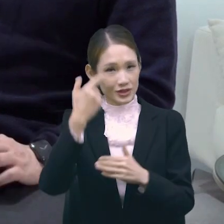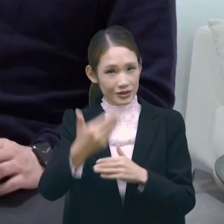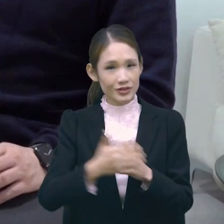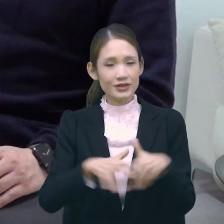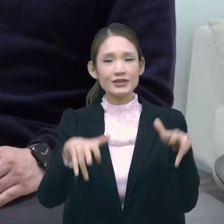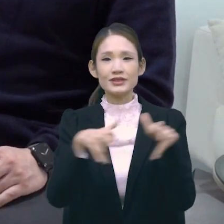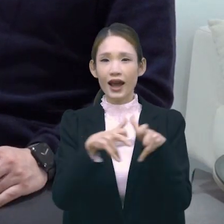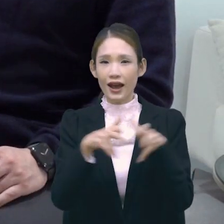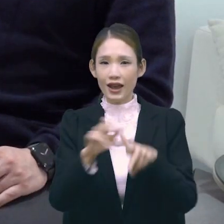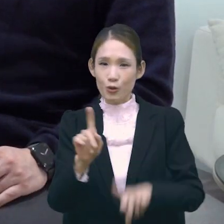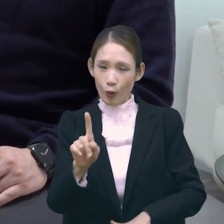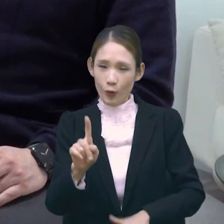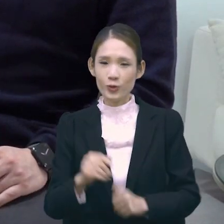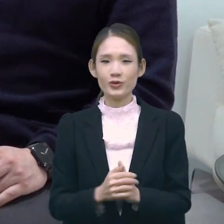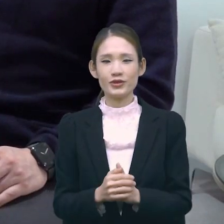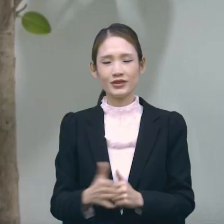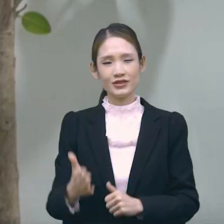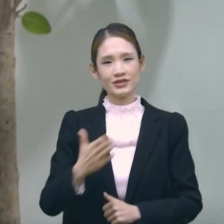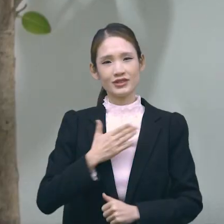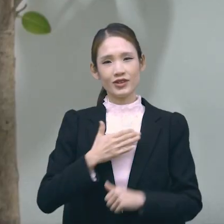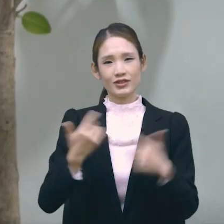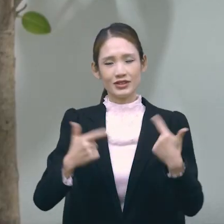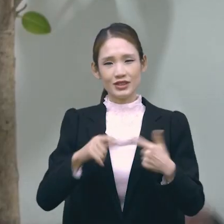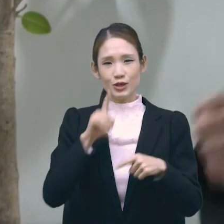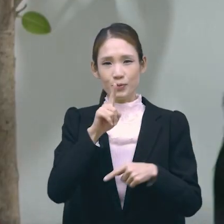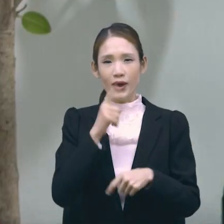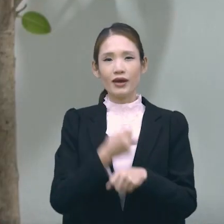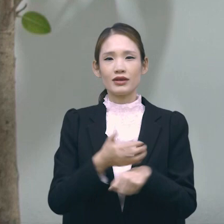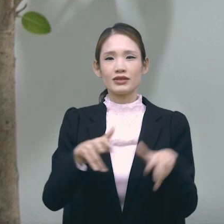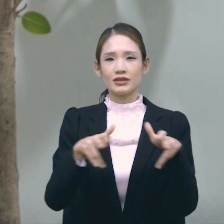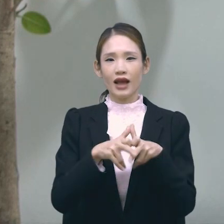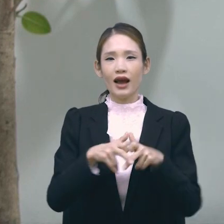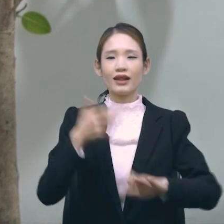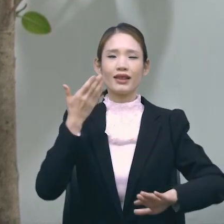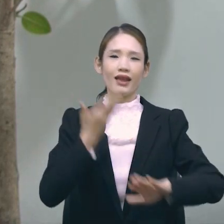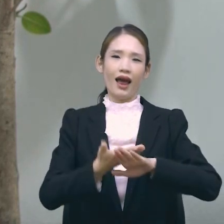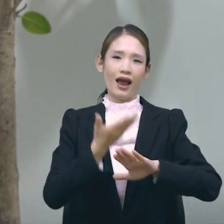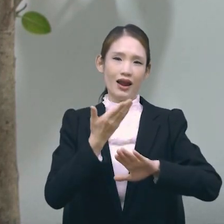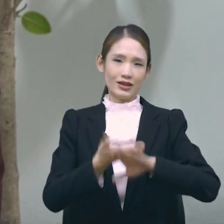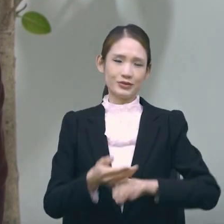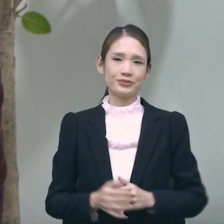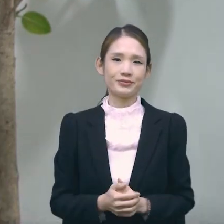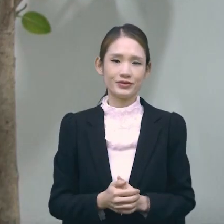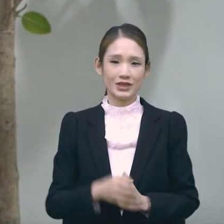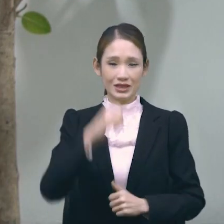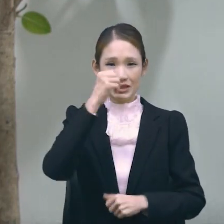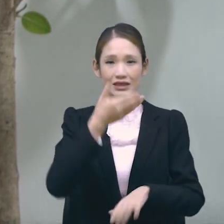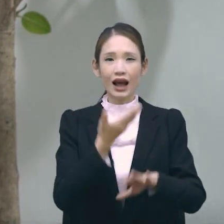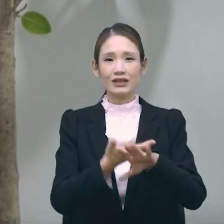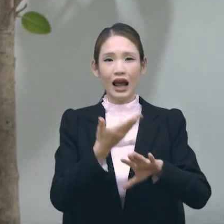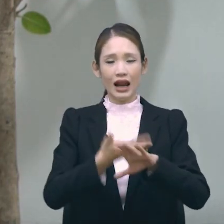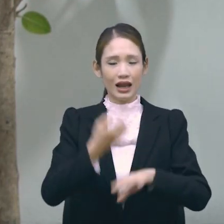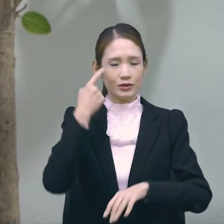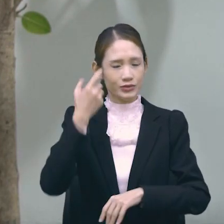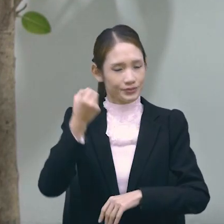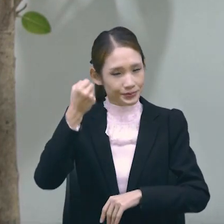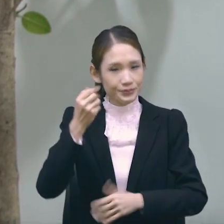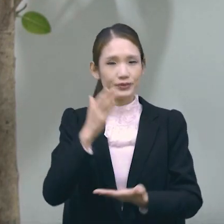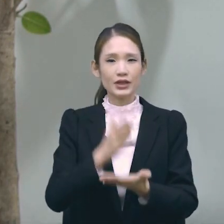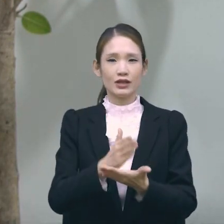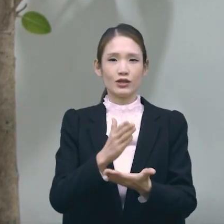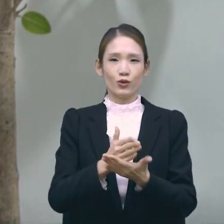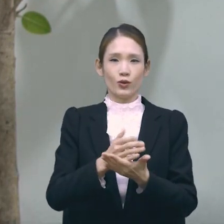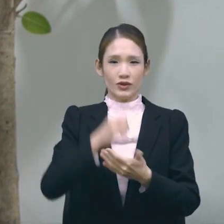돼요. 승준님에게 장애란? 저는 늘 얘기하지만 장애는 다름이라고 생각해요. 다름이 그냥 다름으로 여겨지지